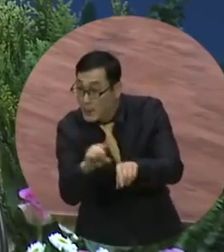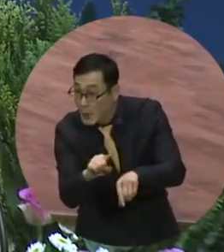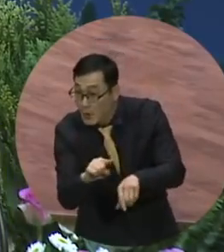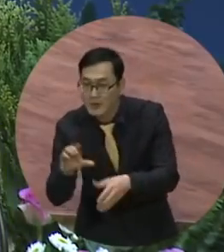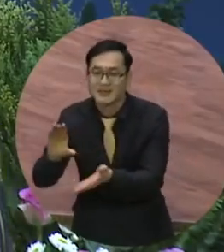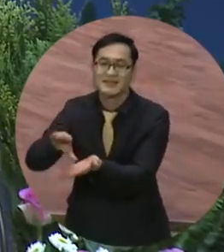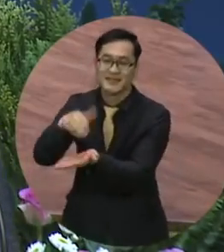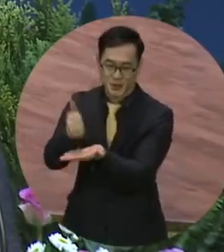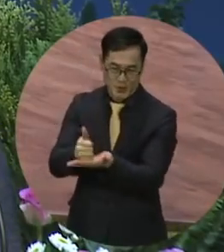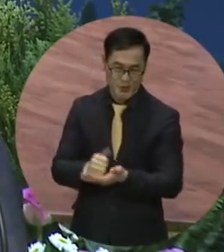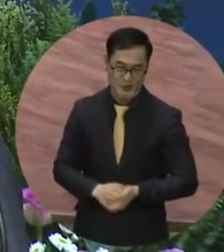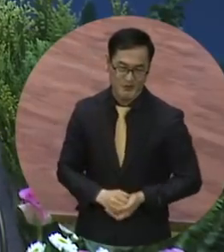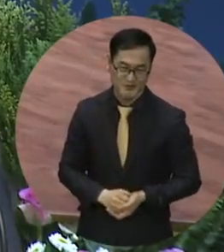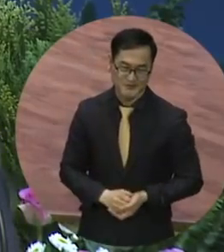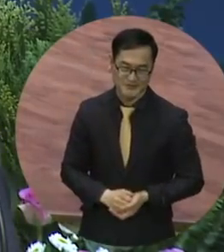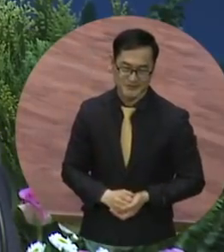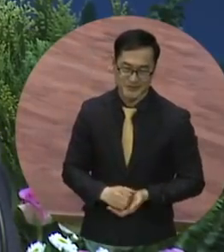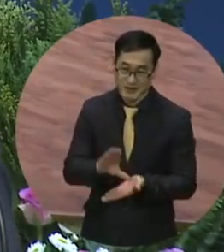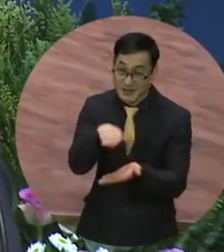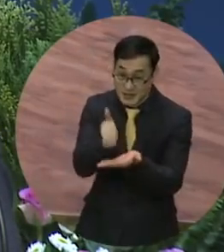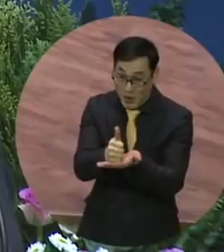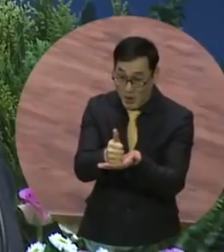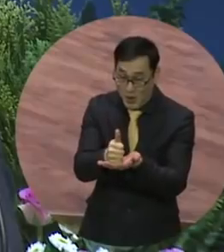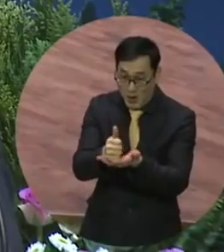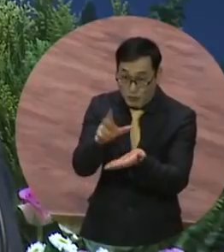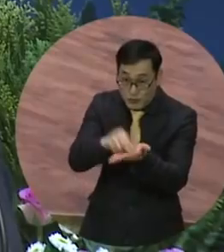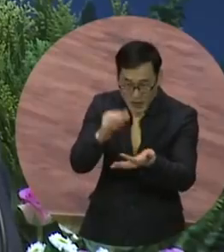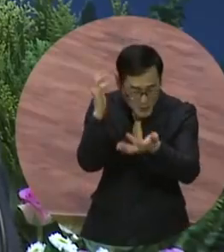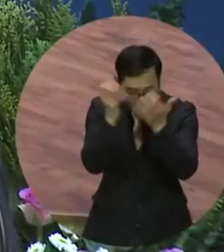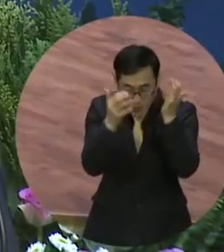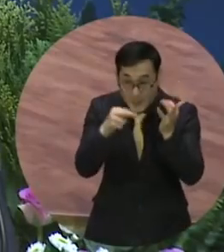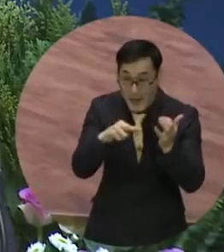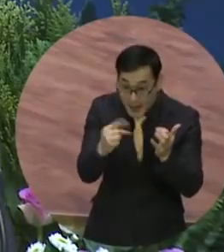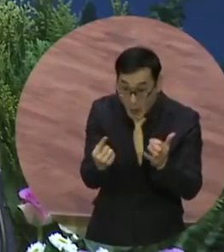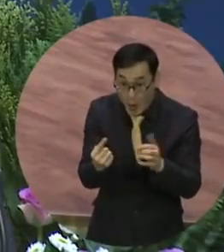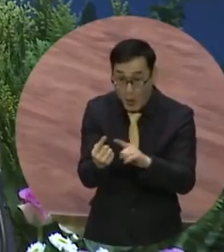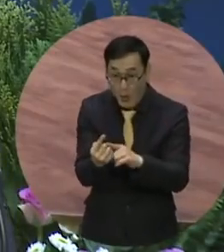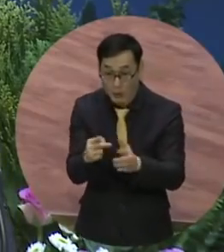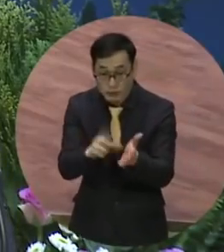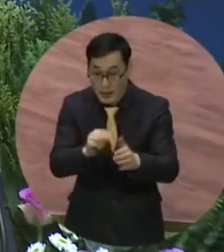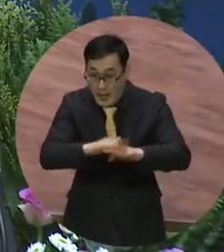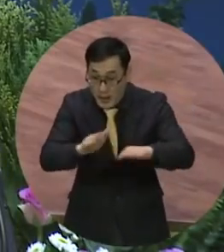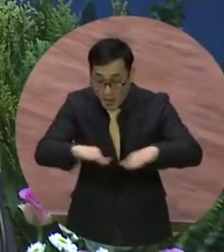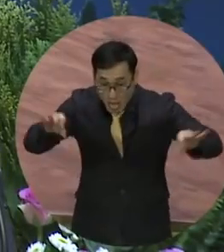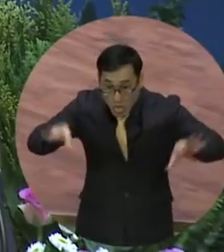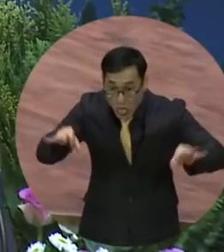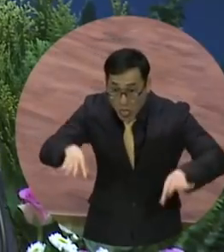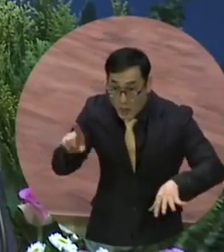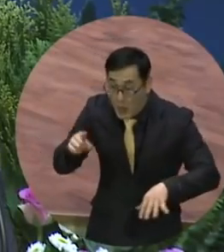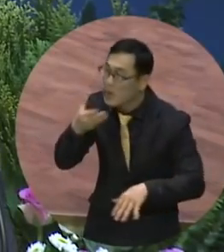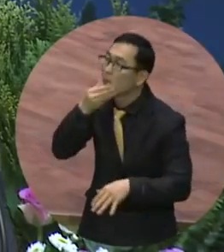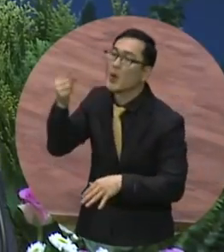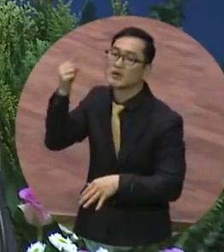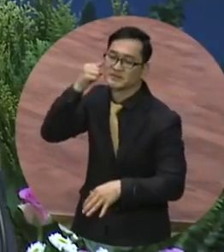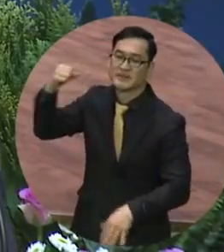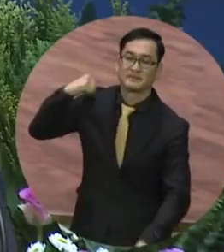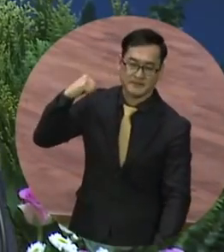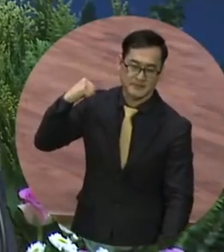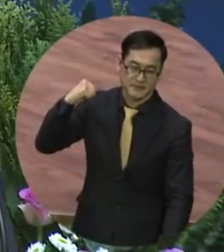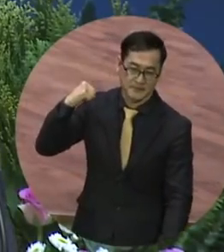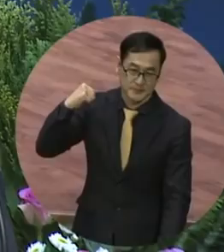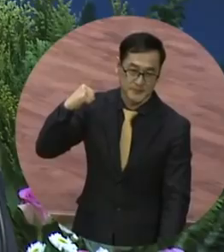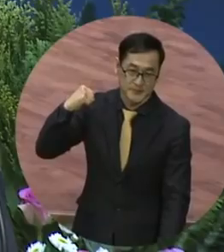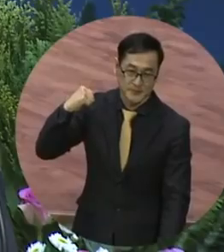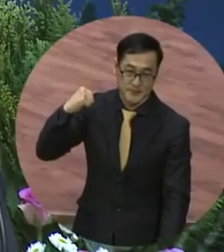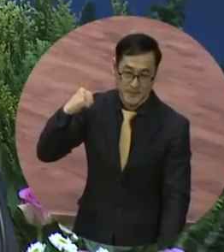어떤 인생의 복잡한 문제도 단번에 해결되는 그것이 복음이에요. 그래서 세트를 갖춰야 됩니다.